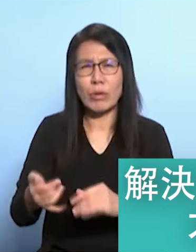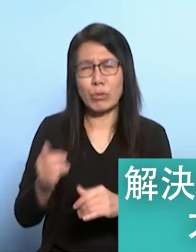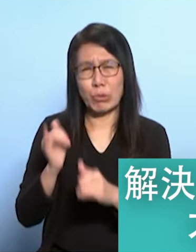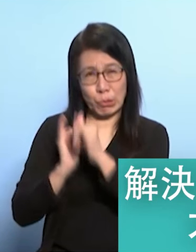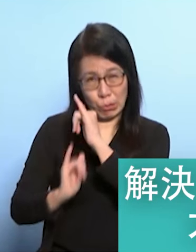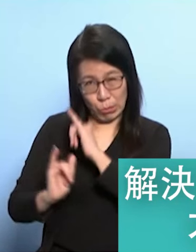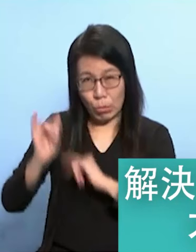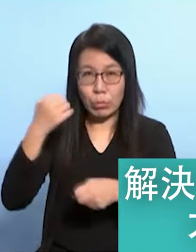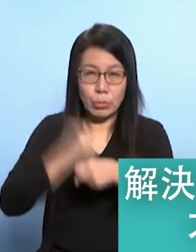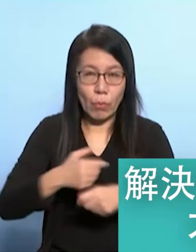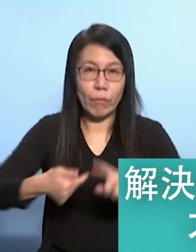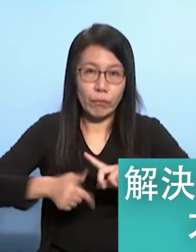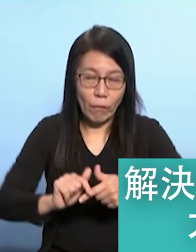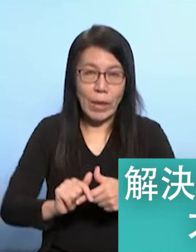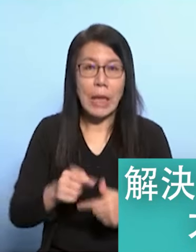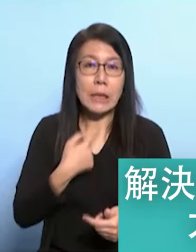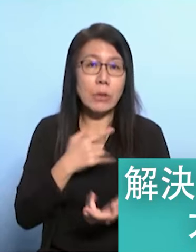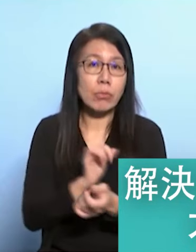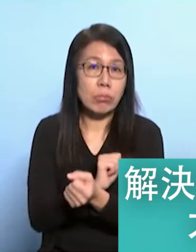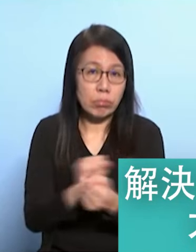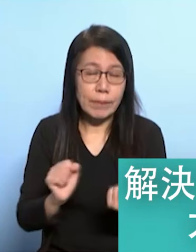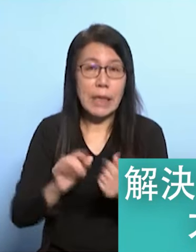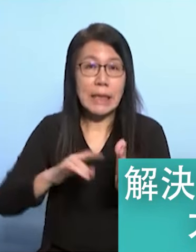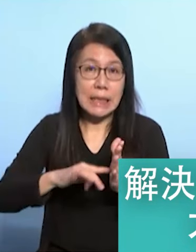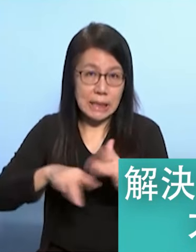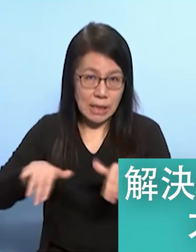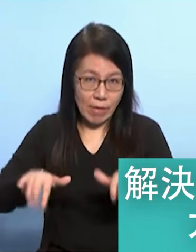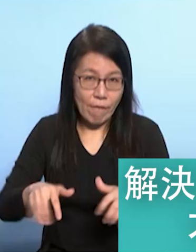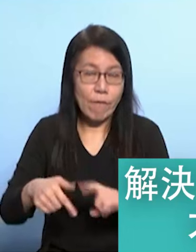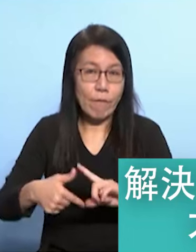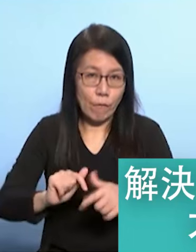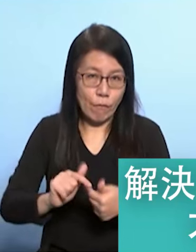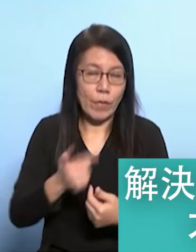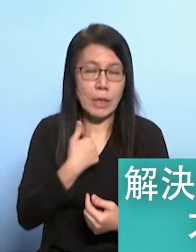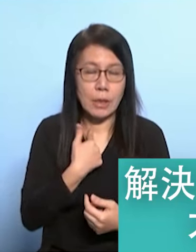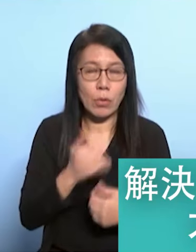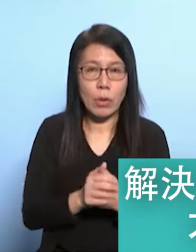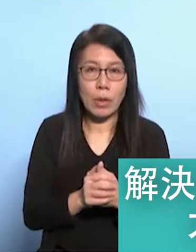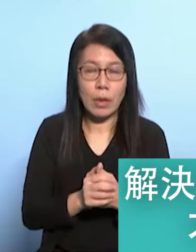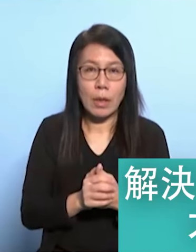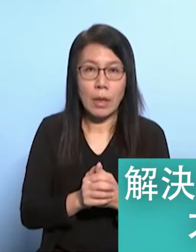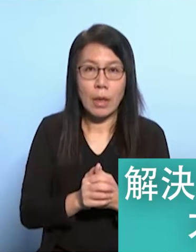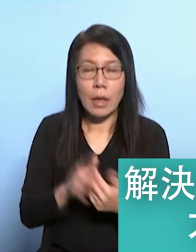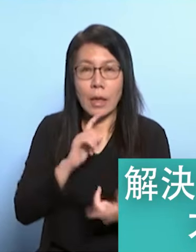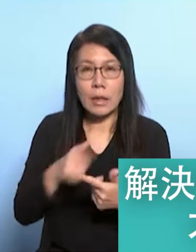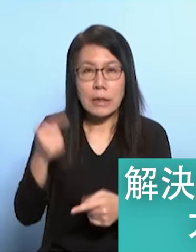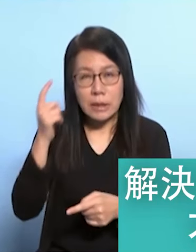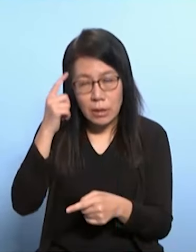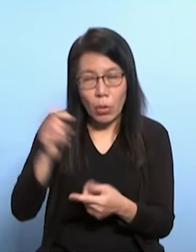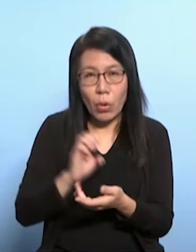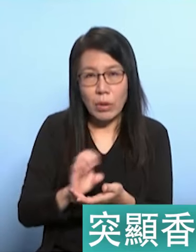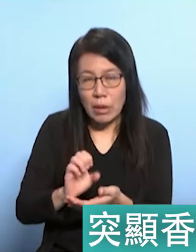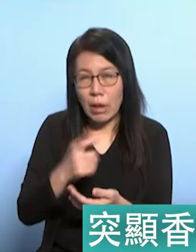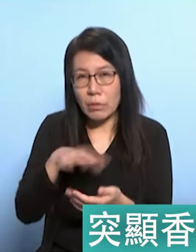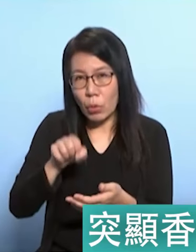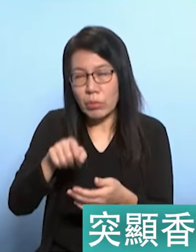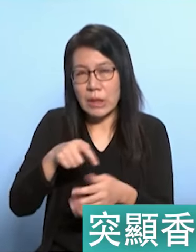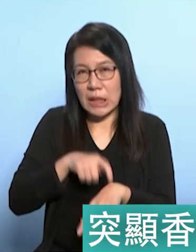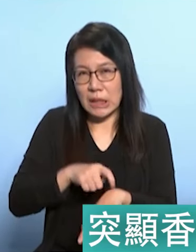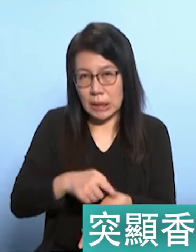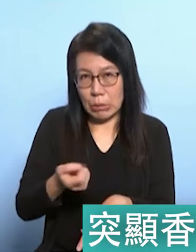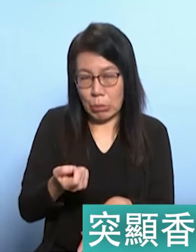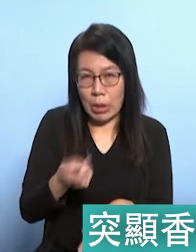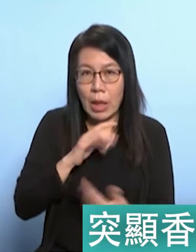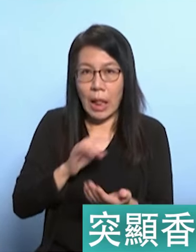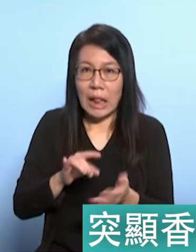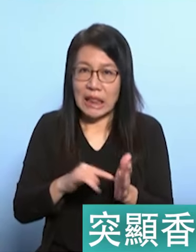解決方案當然是改為用電子方式。不過依到用時方恨少，突顯香港在